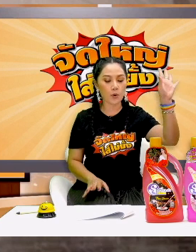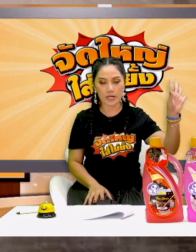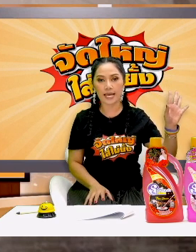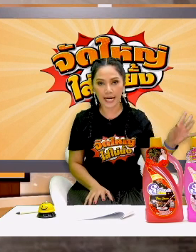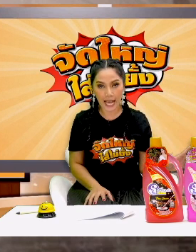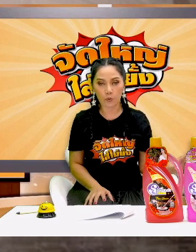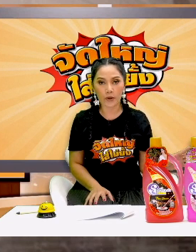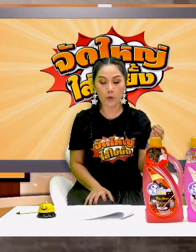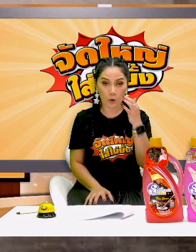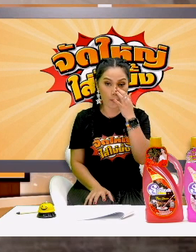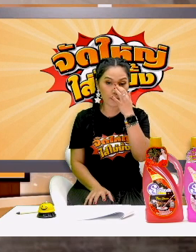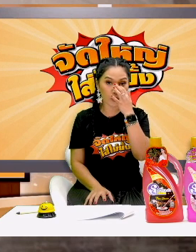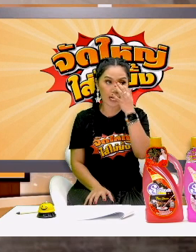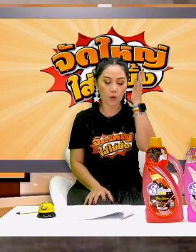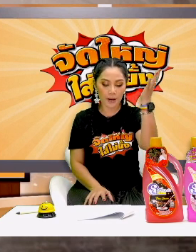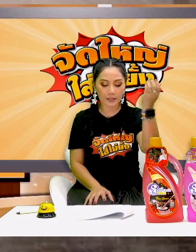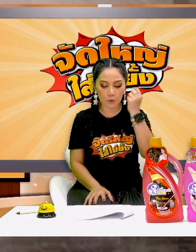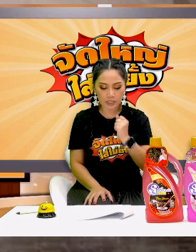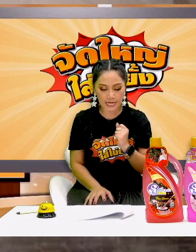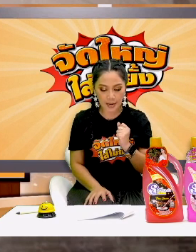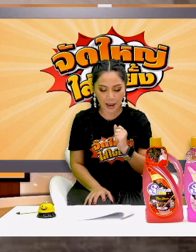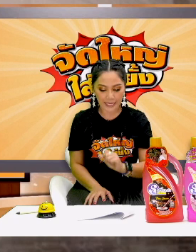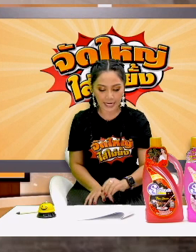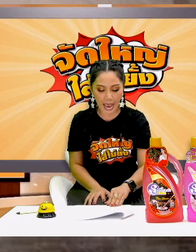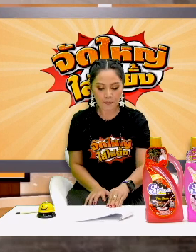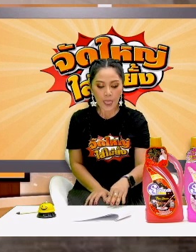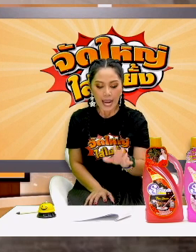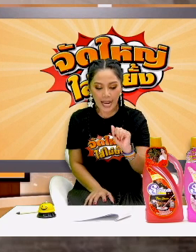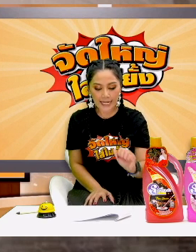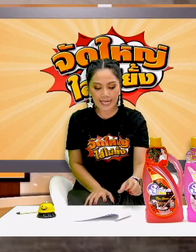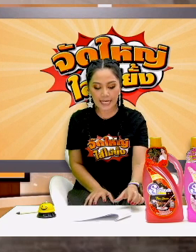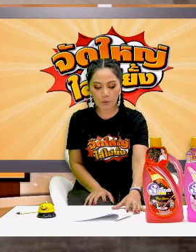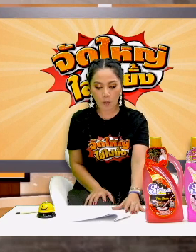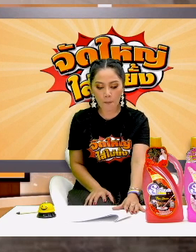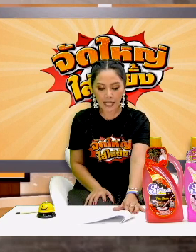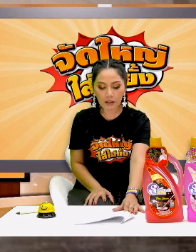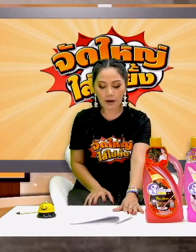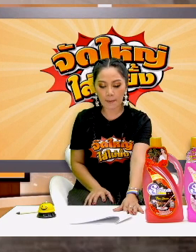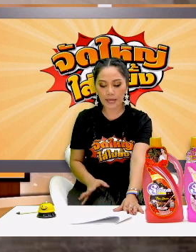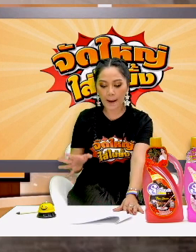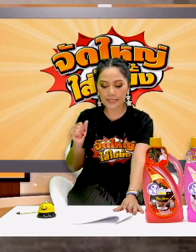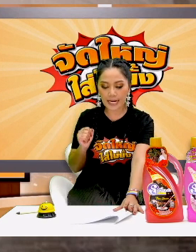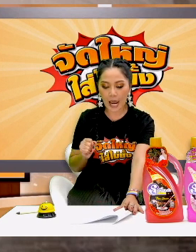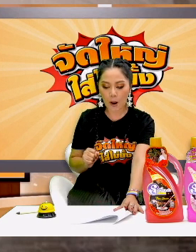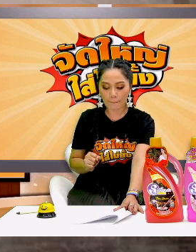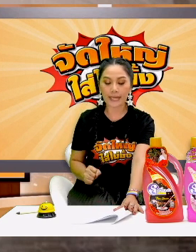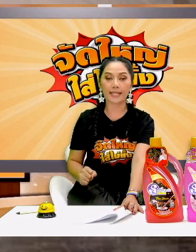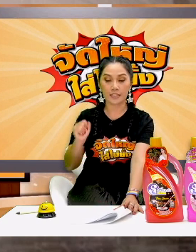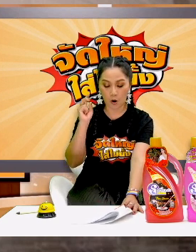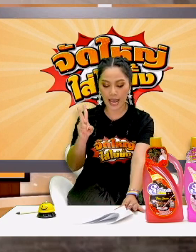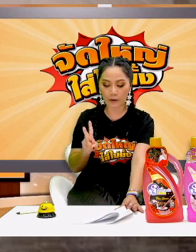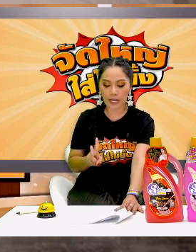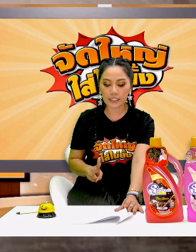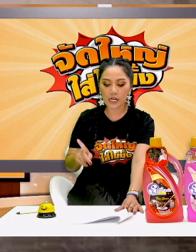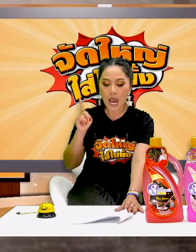ะว่าส่วนหนึ่งเนี่ยยังกักตัวอยู่เดี๋ยวครบกำหนดกักตัวเมื่อไหร่ตำรวจก็จะเรียกมานะคะงานนี้เนี่ยตำรวจบอกเบื้องต้นเนี่ยมีการพิจารณาความผิด